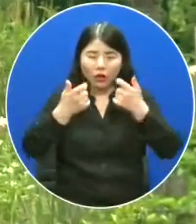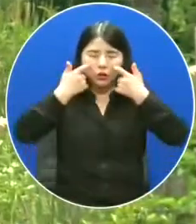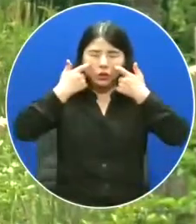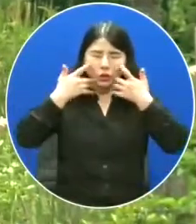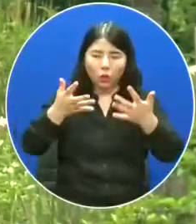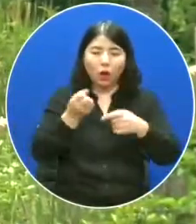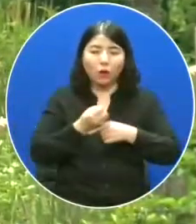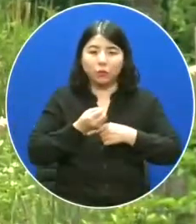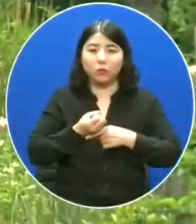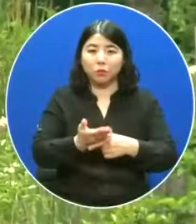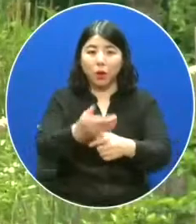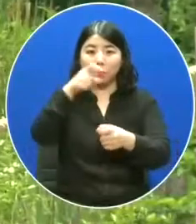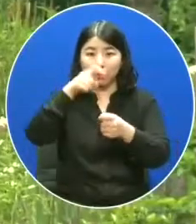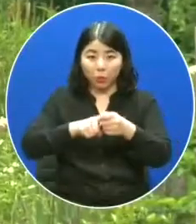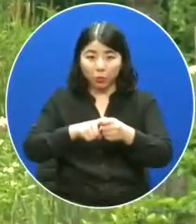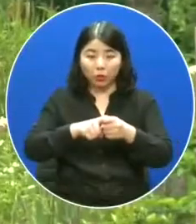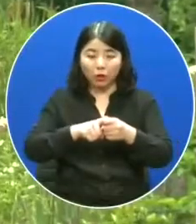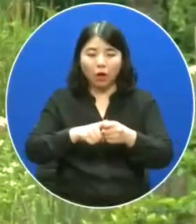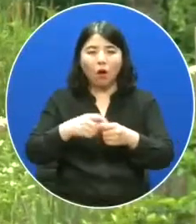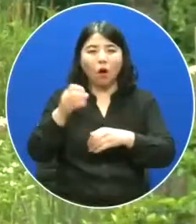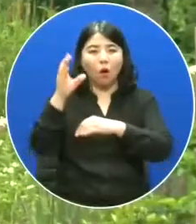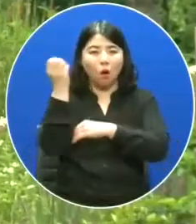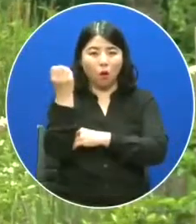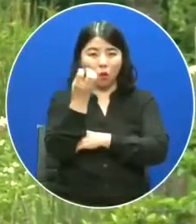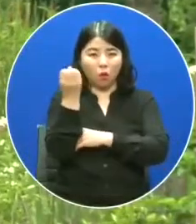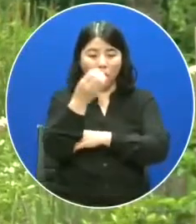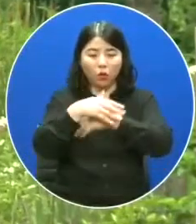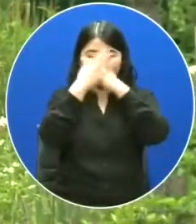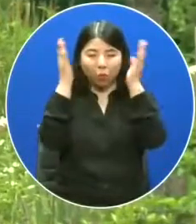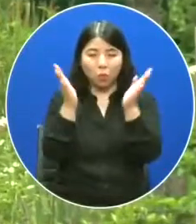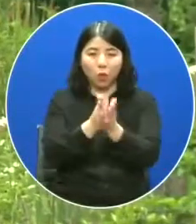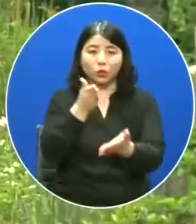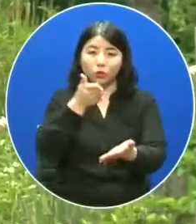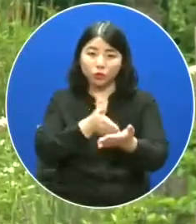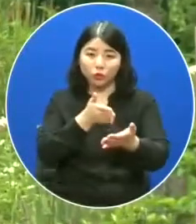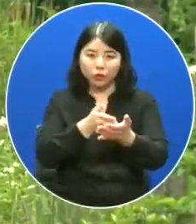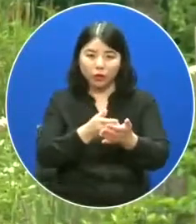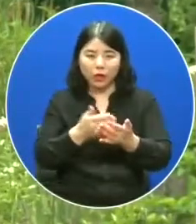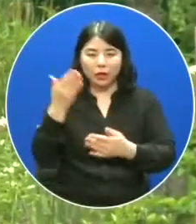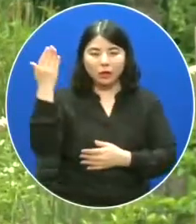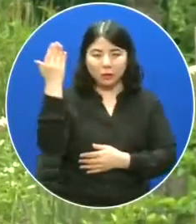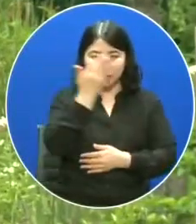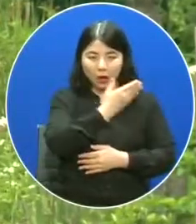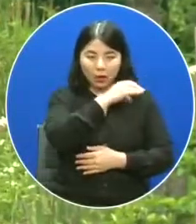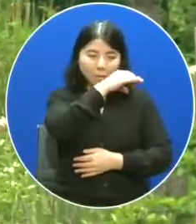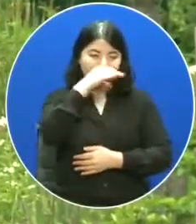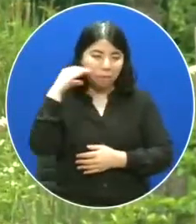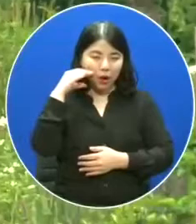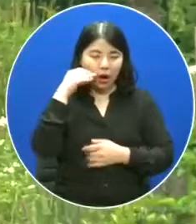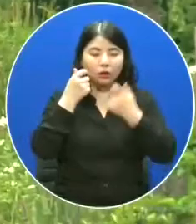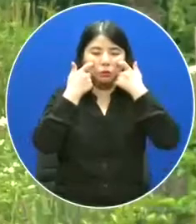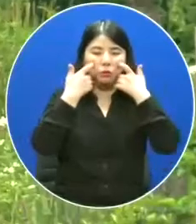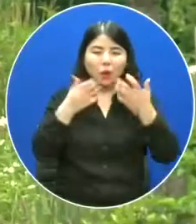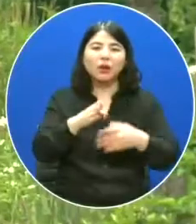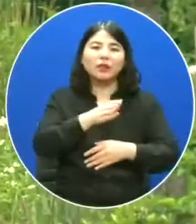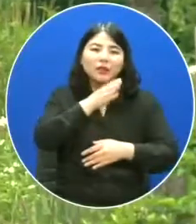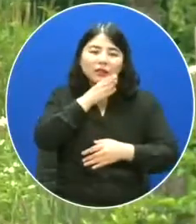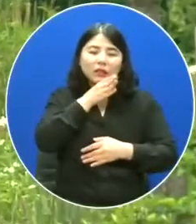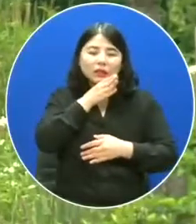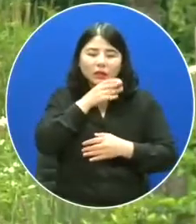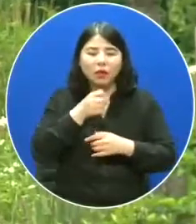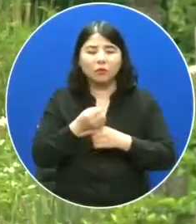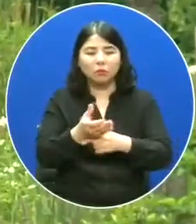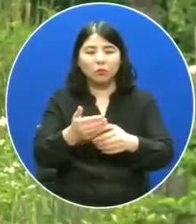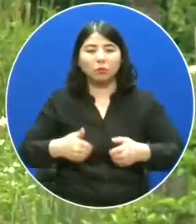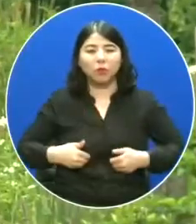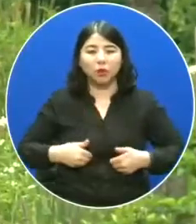시청자에게 정확한 소식을 전달하기 위해 언론에서 노출되는 모든 보도는 객관성과 함께 명확한 진실성을